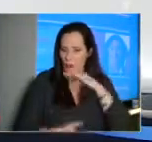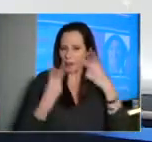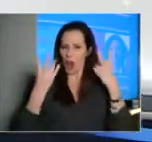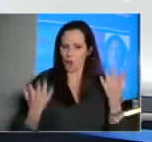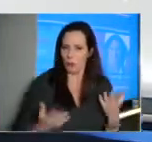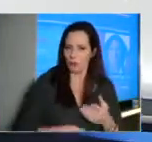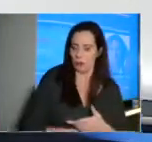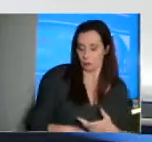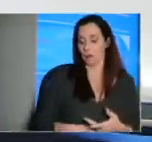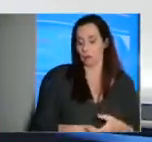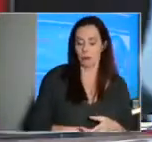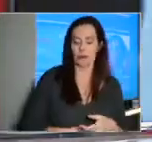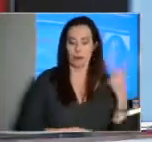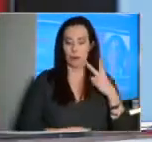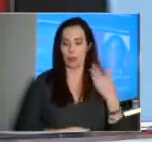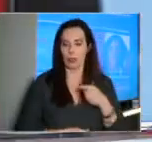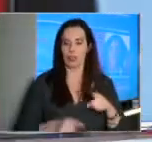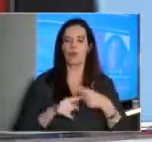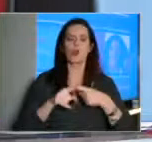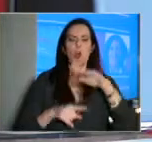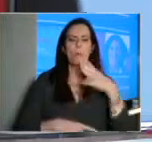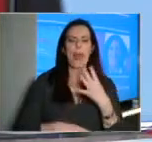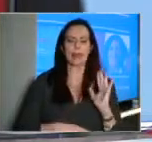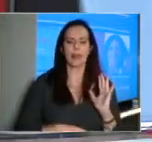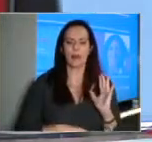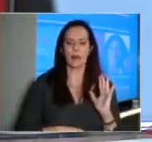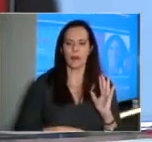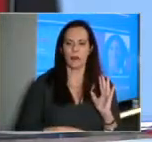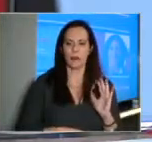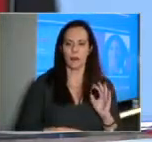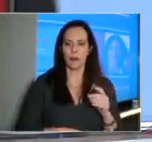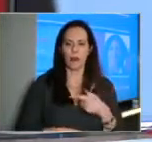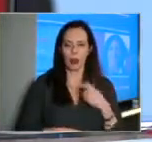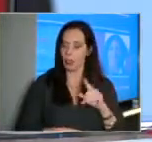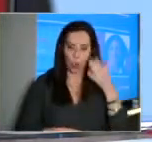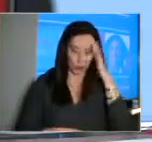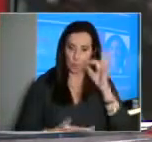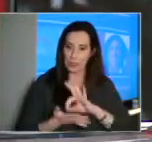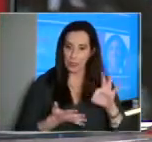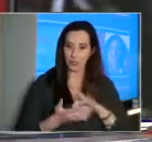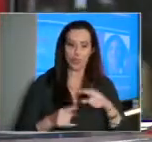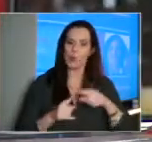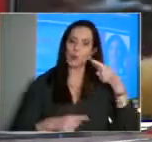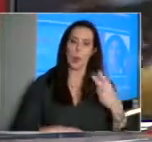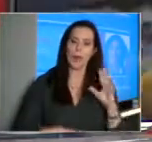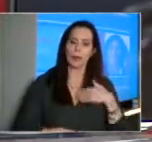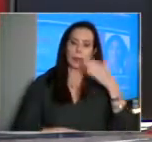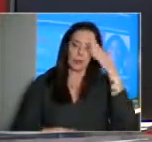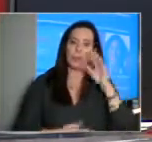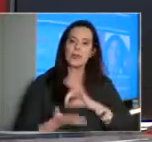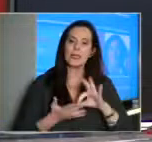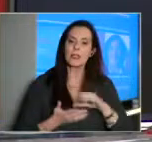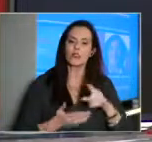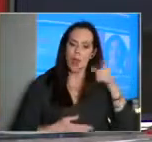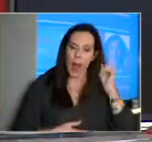חשוב. ודאי, זה כאילו סוג ב' של משרדים ממשלתיים. אני לא מכיר משרד שהוא סוג ב', אני מכיר משרד